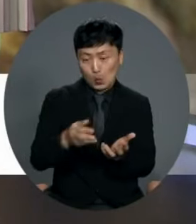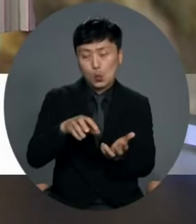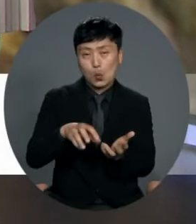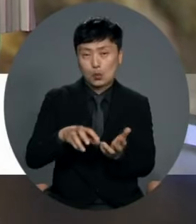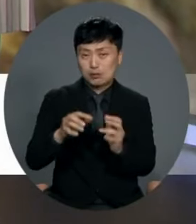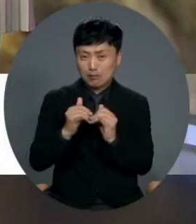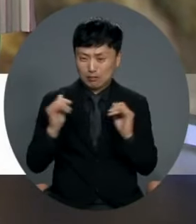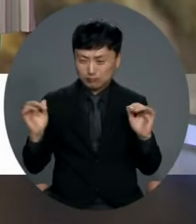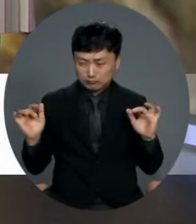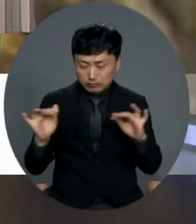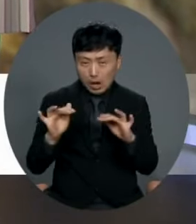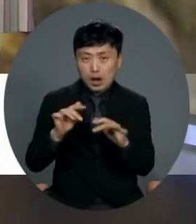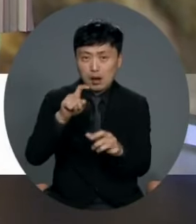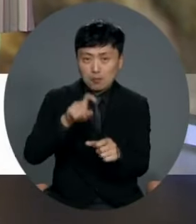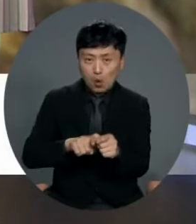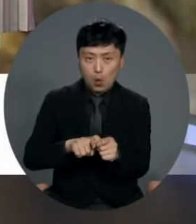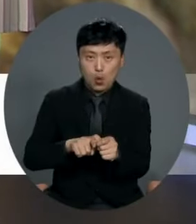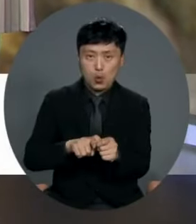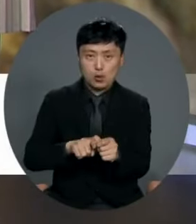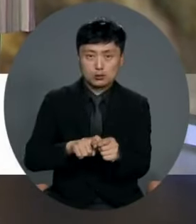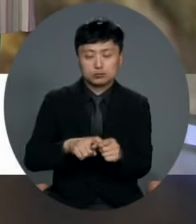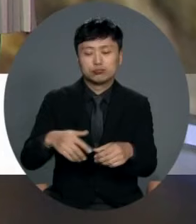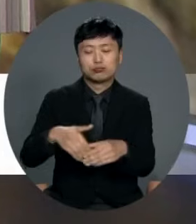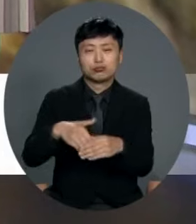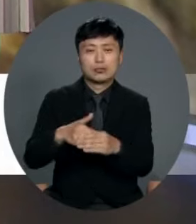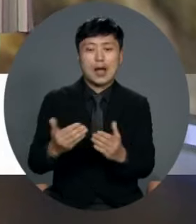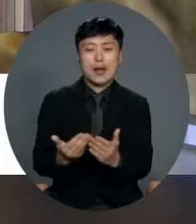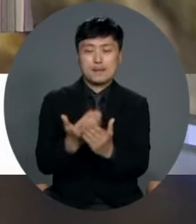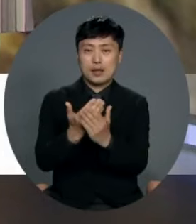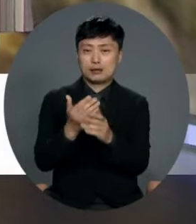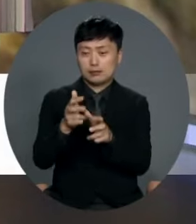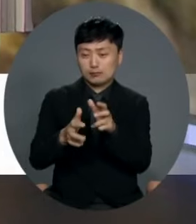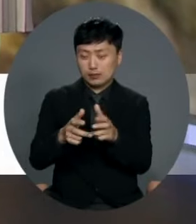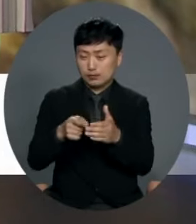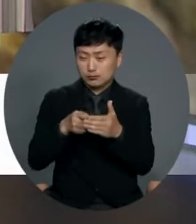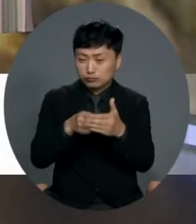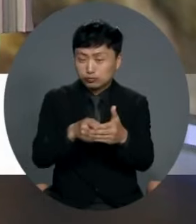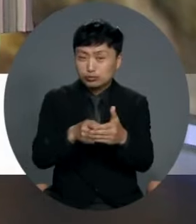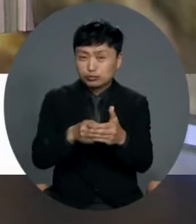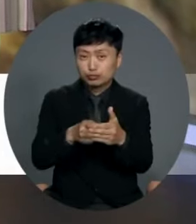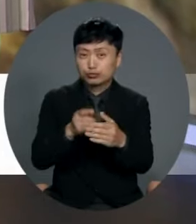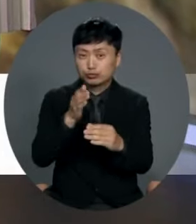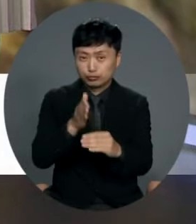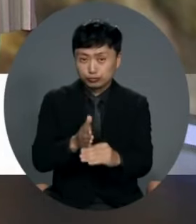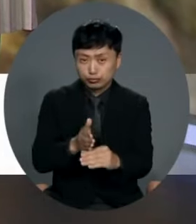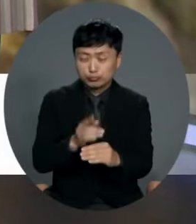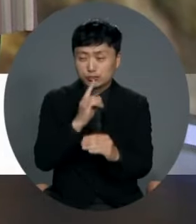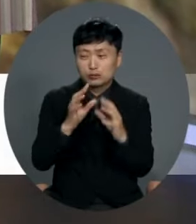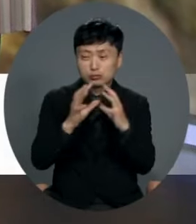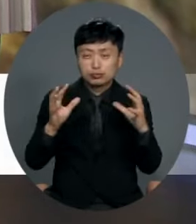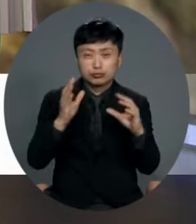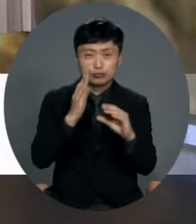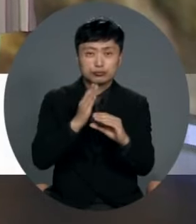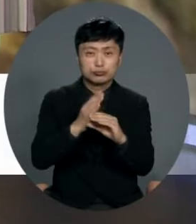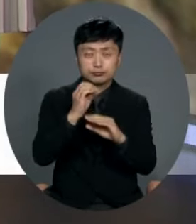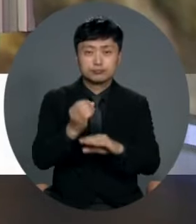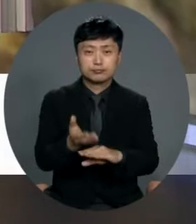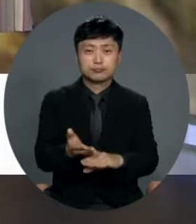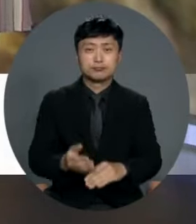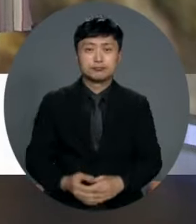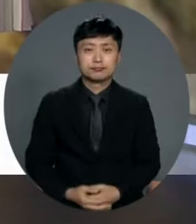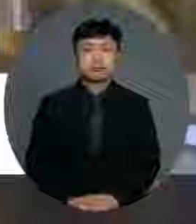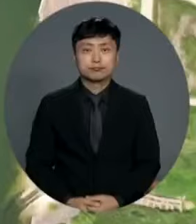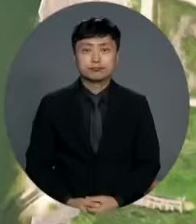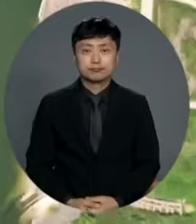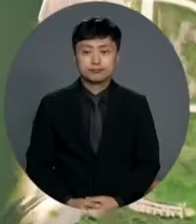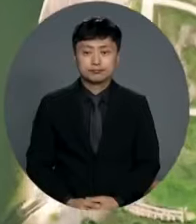관광객 유치를 위해 세금을 들여 디아크 관광문화 활성화 사업을 추진하고 있어 논란입니다 신병철 자의 단독보도입니다